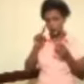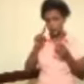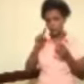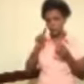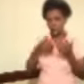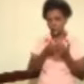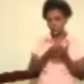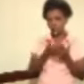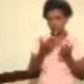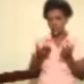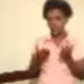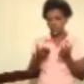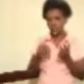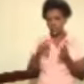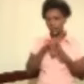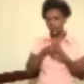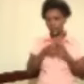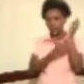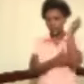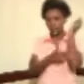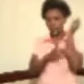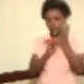système non, fait nous.